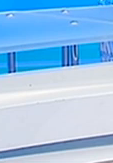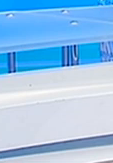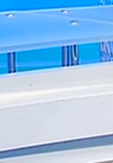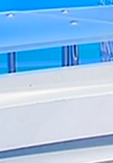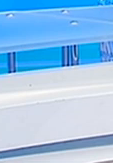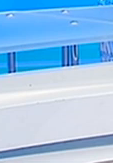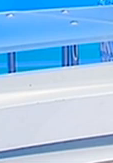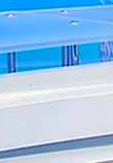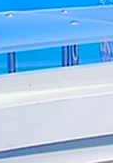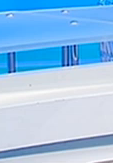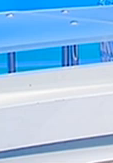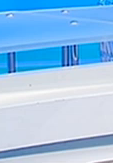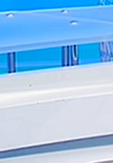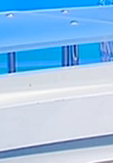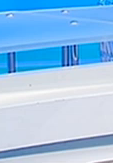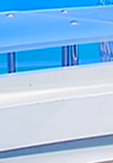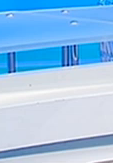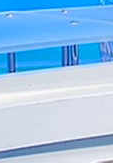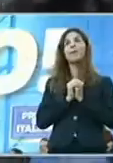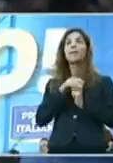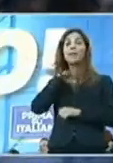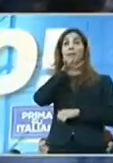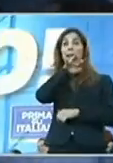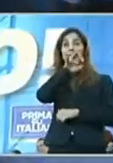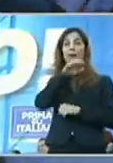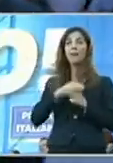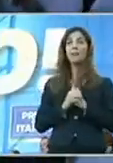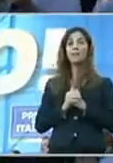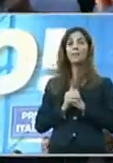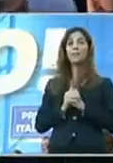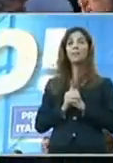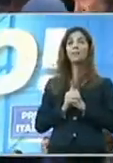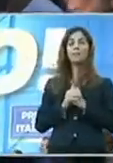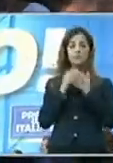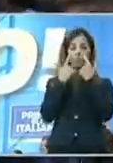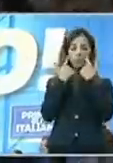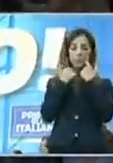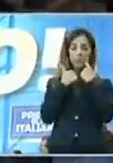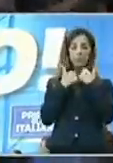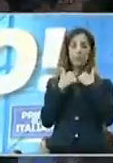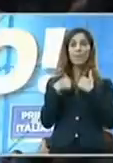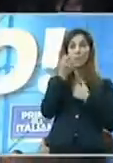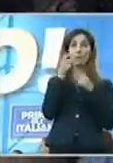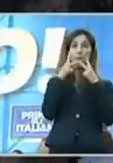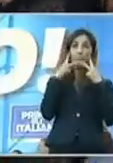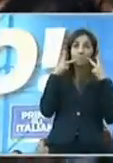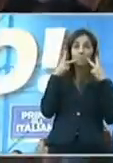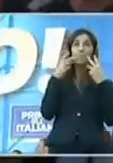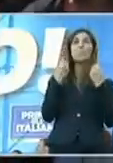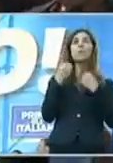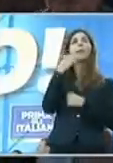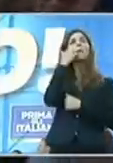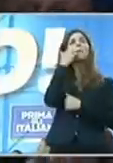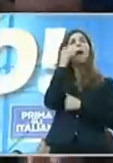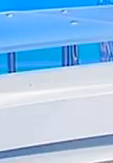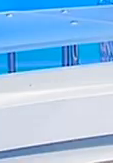il centrodestra ricompattato avrà molte carte da giocarsi. Naturalmente qui scontiamo delle differenze, diciamo, proprio certo, di impostazione ci